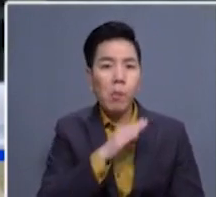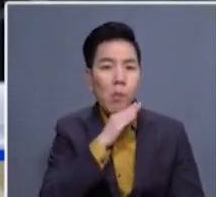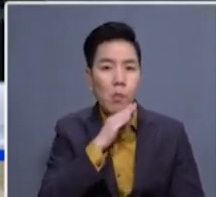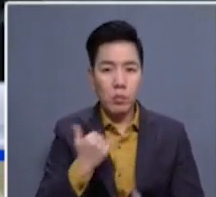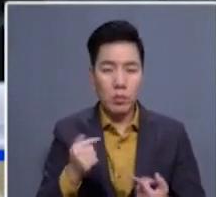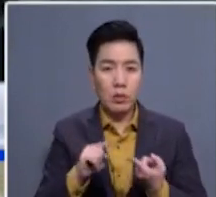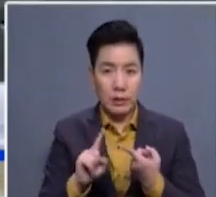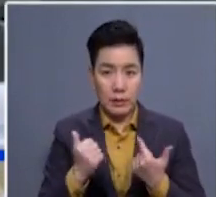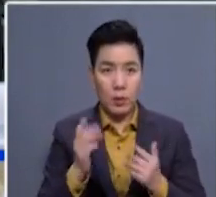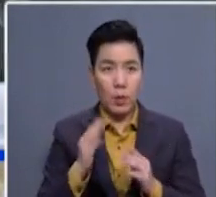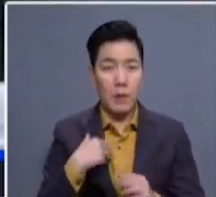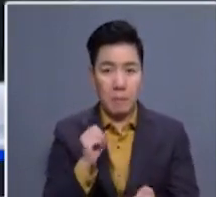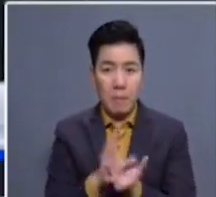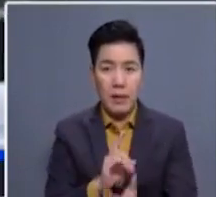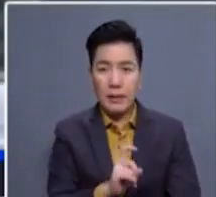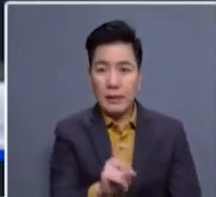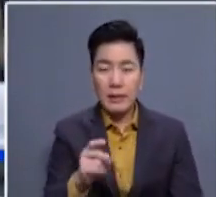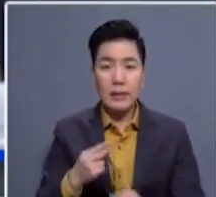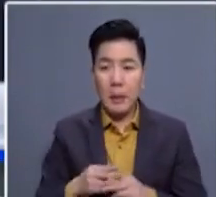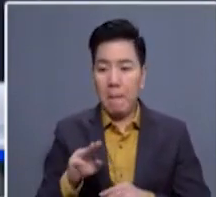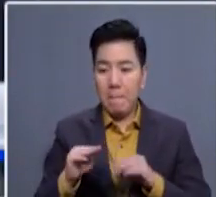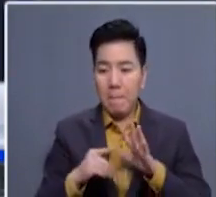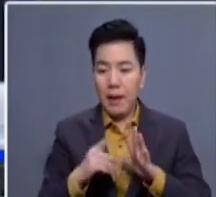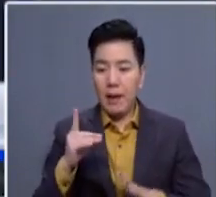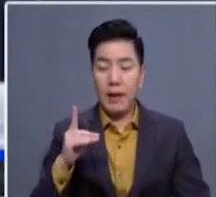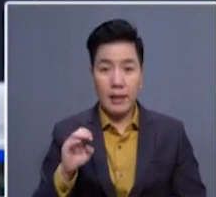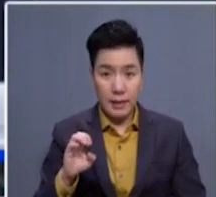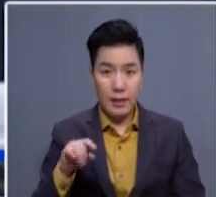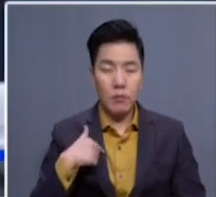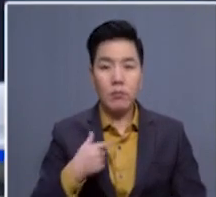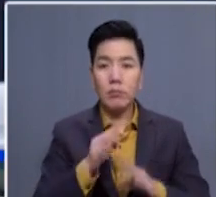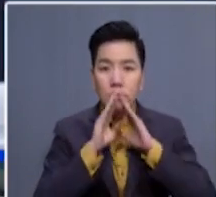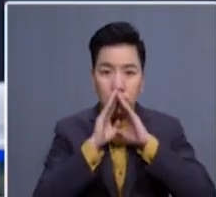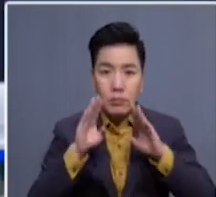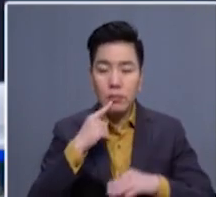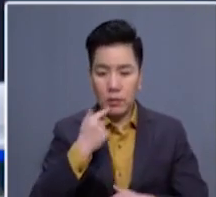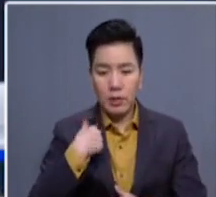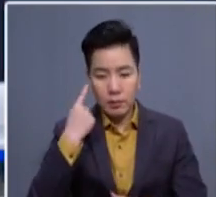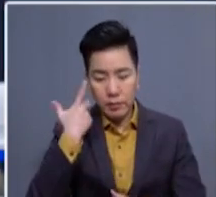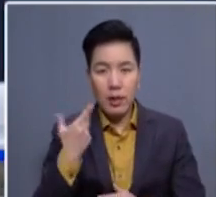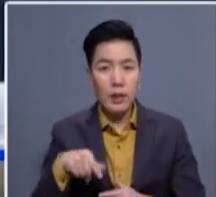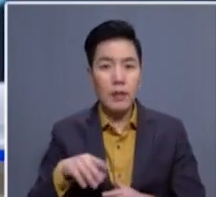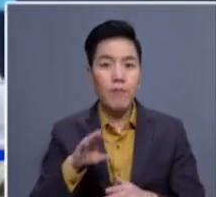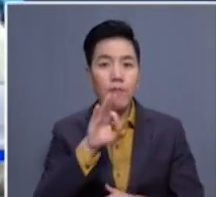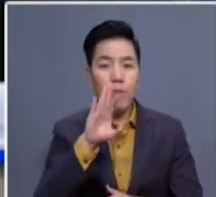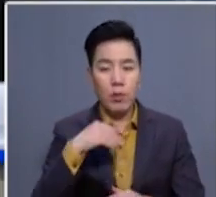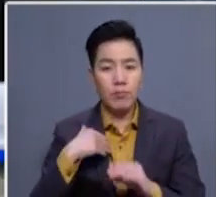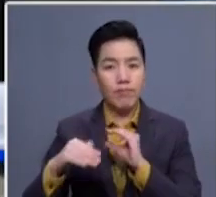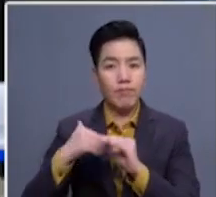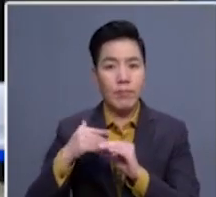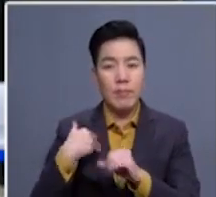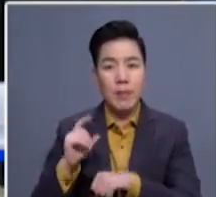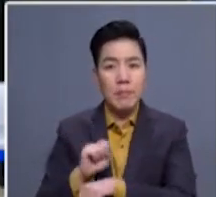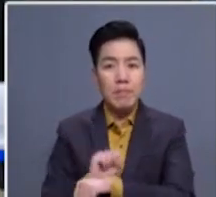ค่ะทางด้านของผู้เสียหายนะคะคือคุณมาดีภัทรนนทนันก็เปิดเผยบอกว่าได้รับการติดต่อทางแชท Facebook ปล